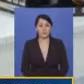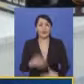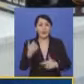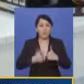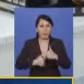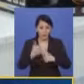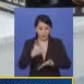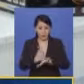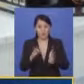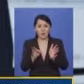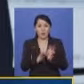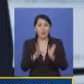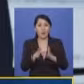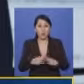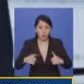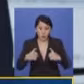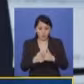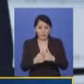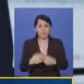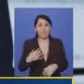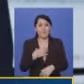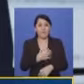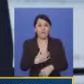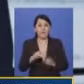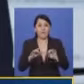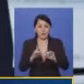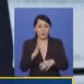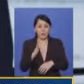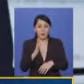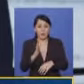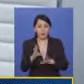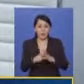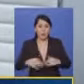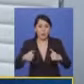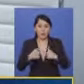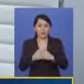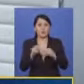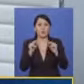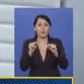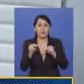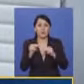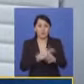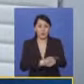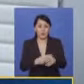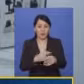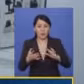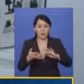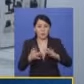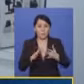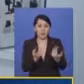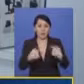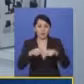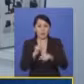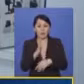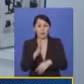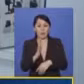Байқаудың басты мақсаты отбасы құндылықтарын дәріптеу, шаңырақта адалдық және парасаттылық ортаны қалыптастыру болды. Әлеуметтік желілерде ұйымдастырылған